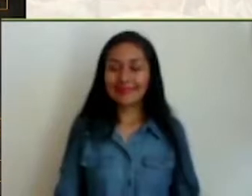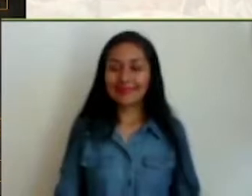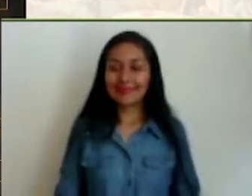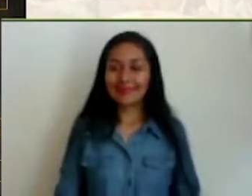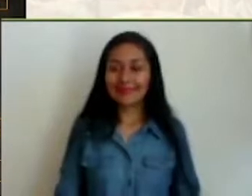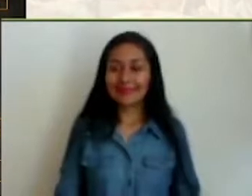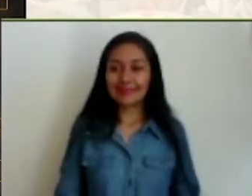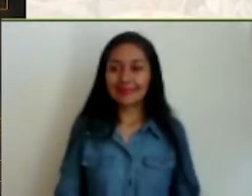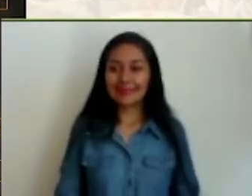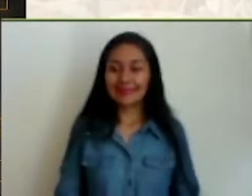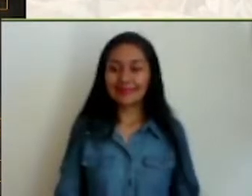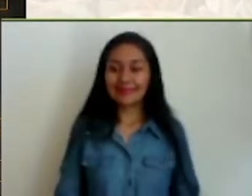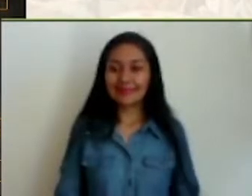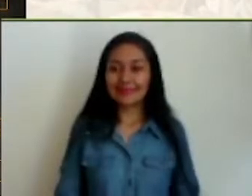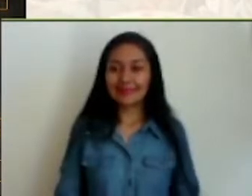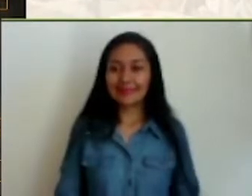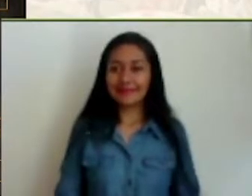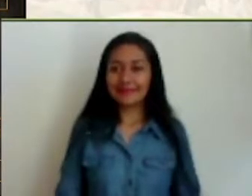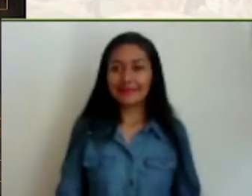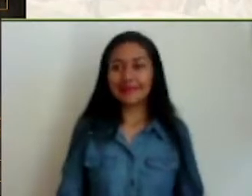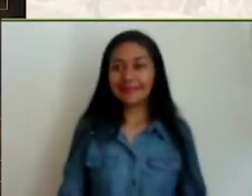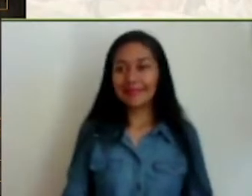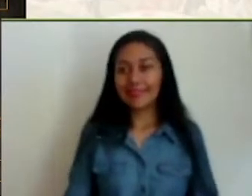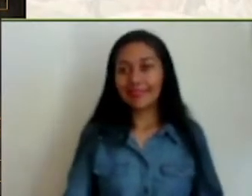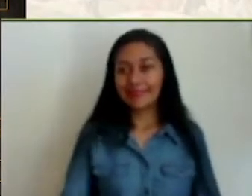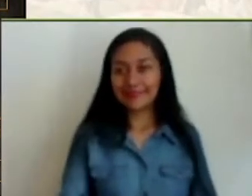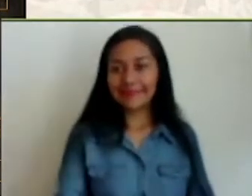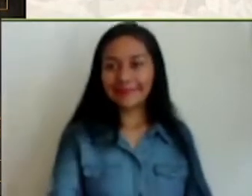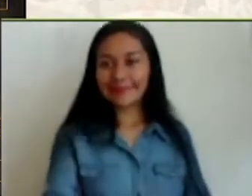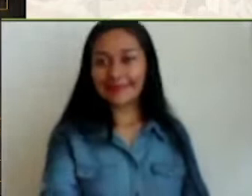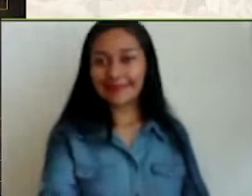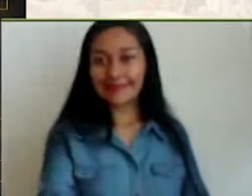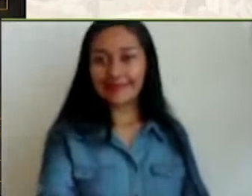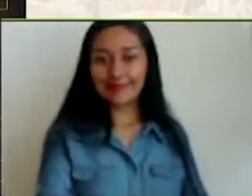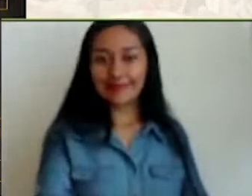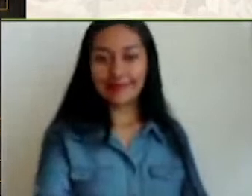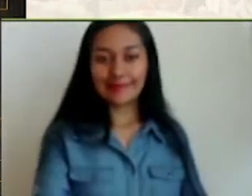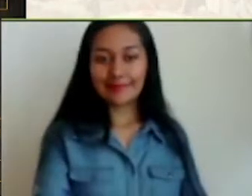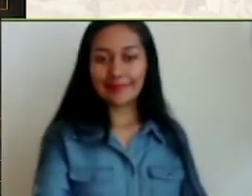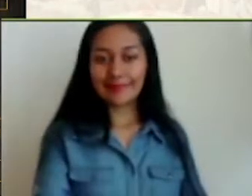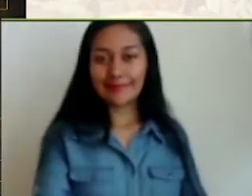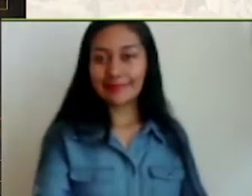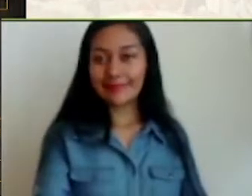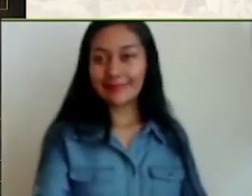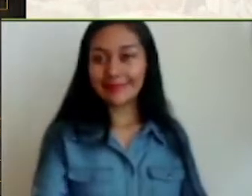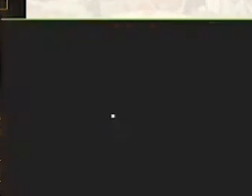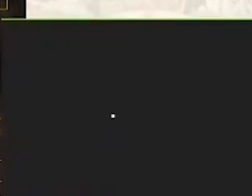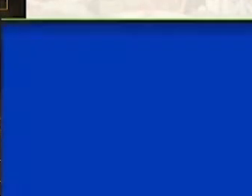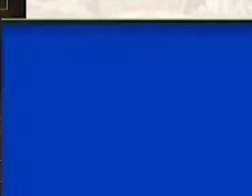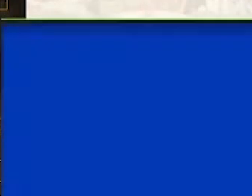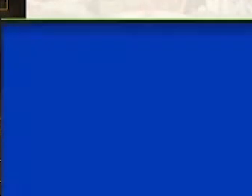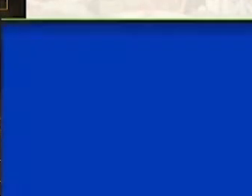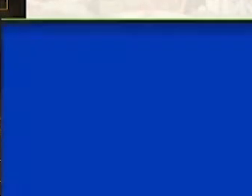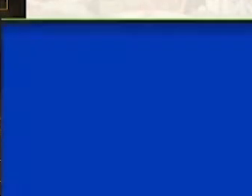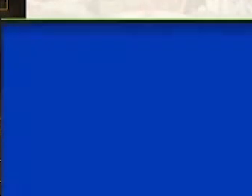i contumaci. 20 dei 30 membri dell'equipaggio sopravvissero. E fu così impedita anche la